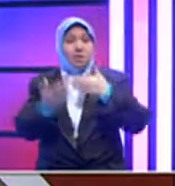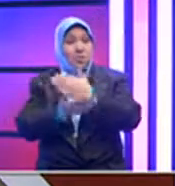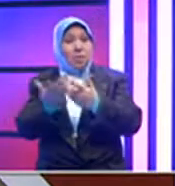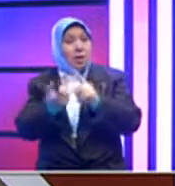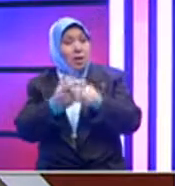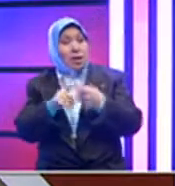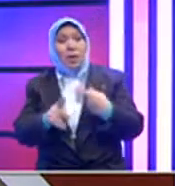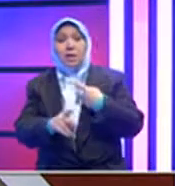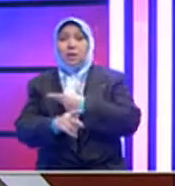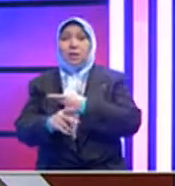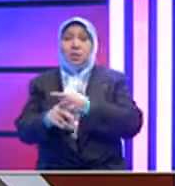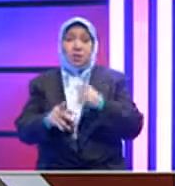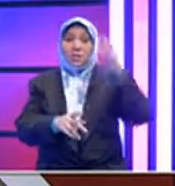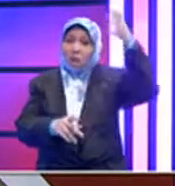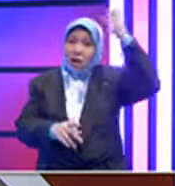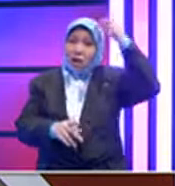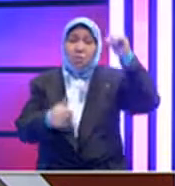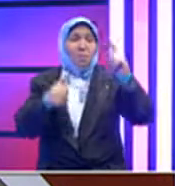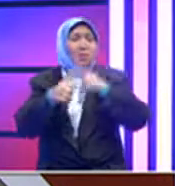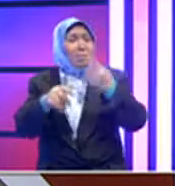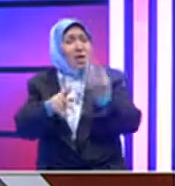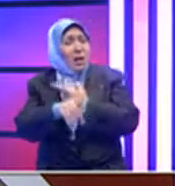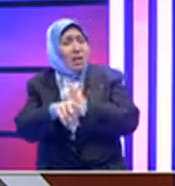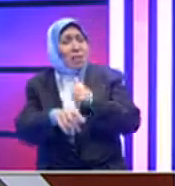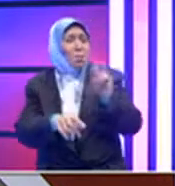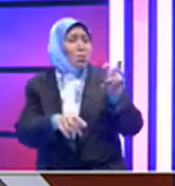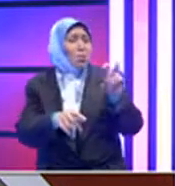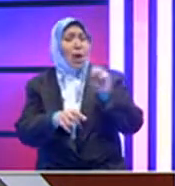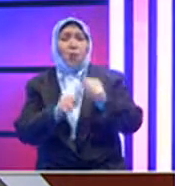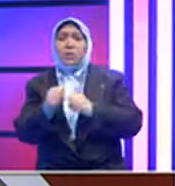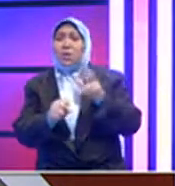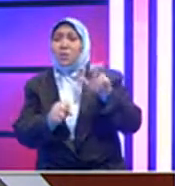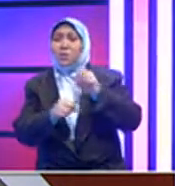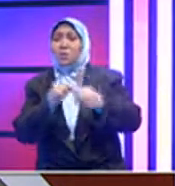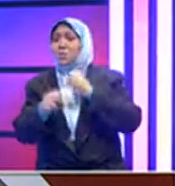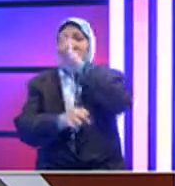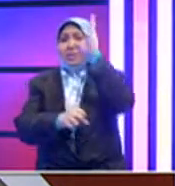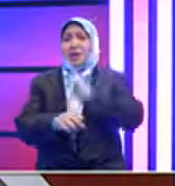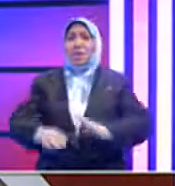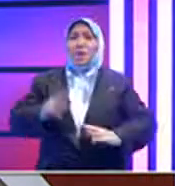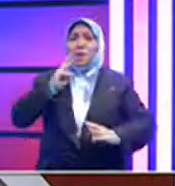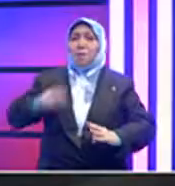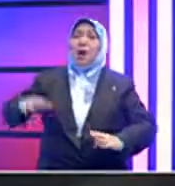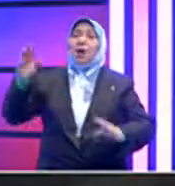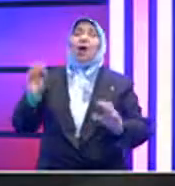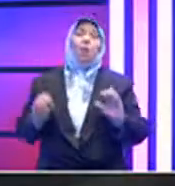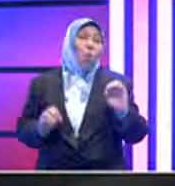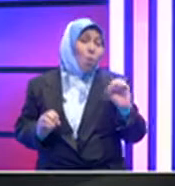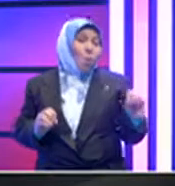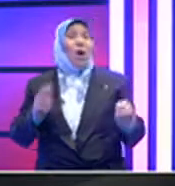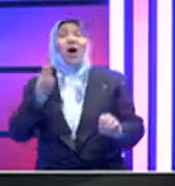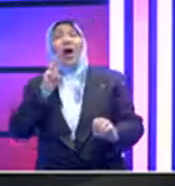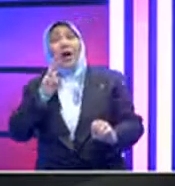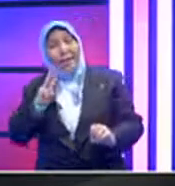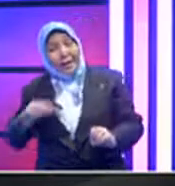di betul sekali 20 tahun 30 tahun duduk tak pernah banjir jadi Ingatkan way he